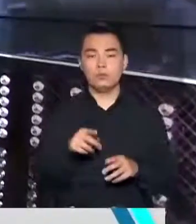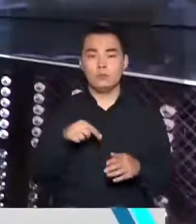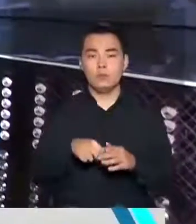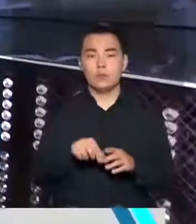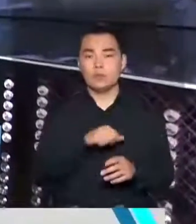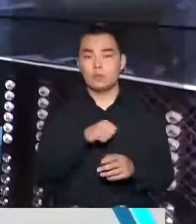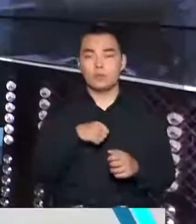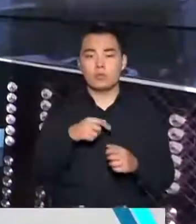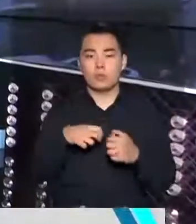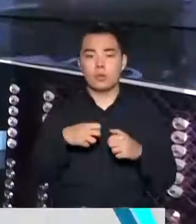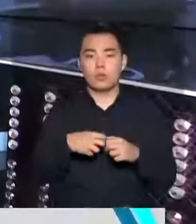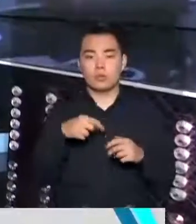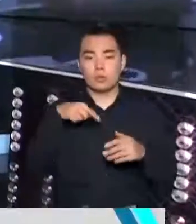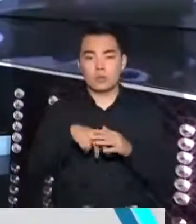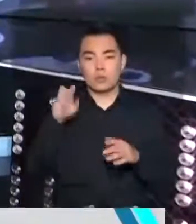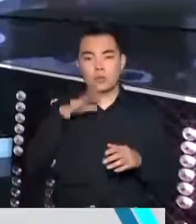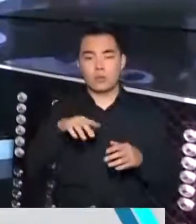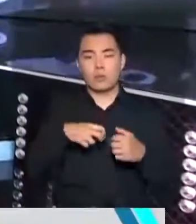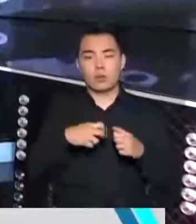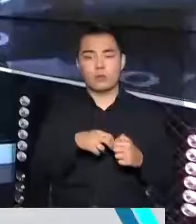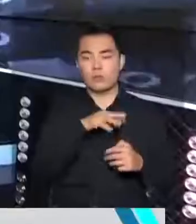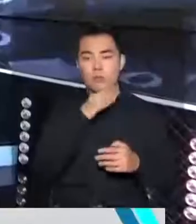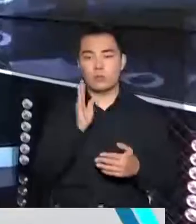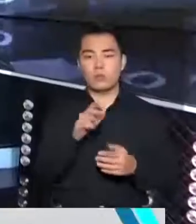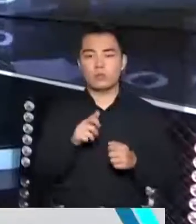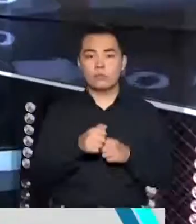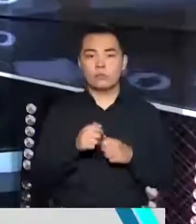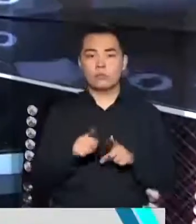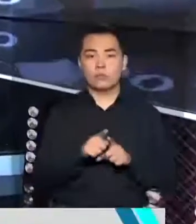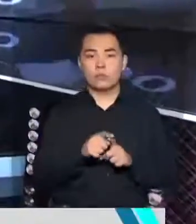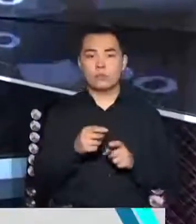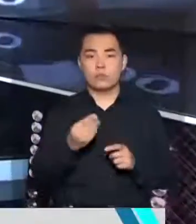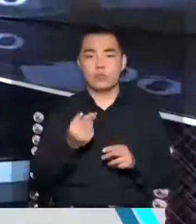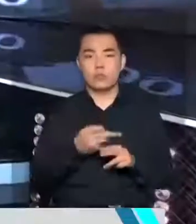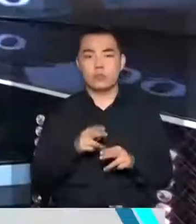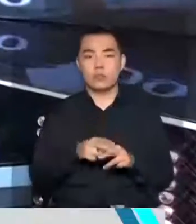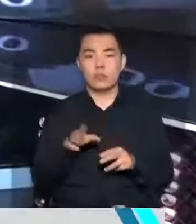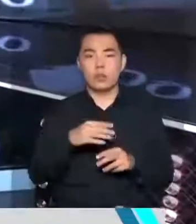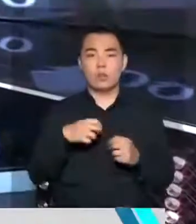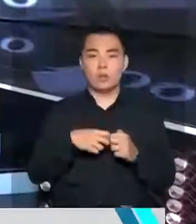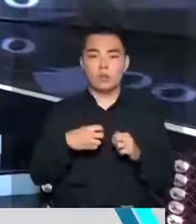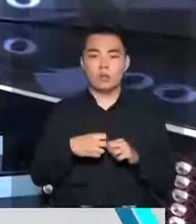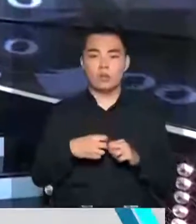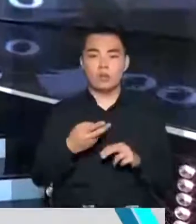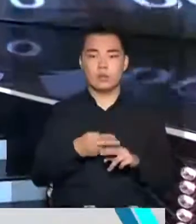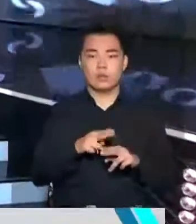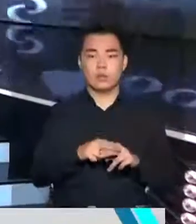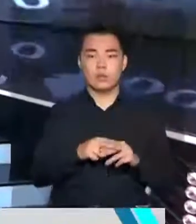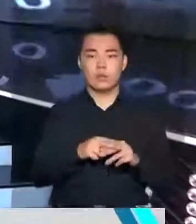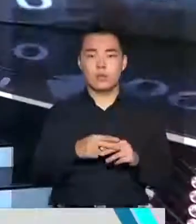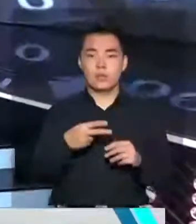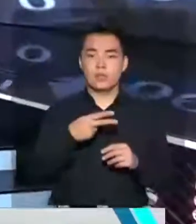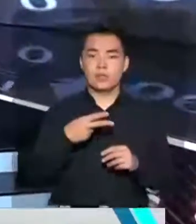мәселелер өте көп. Сонымен қатар жүретін, сол үшін де бюджет қаражатын сол барлық әлеуметтік мәселелердің арасында теңдей